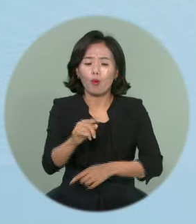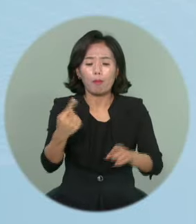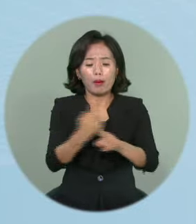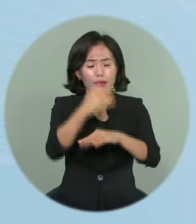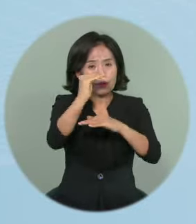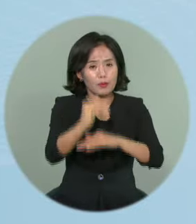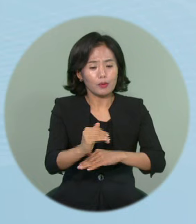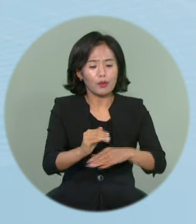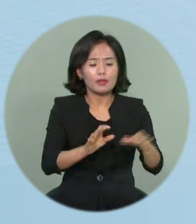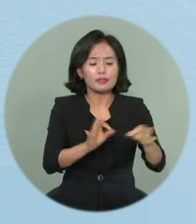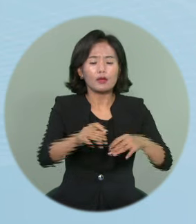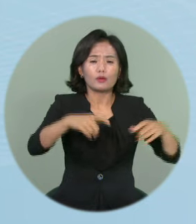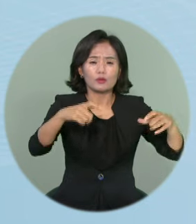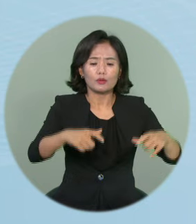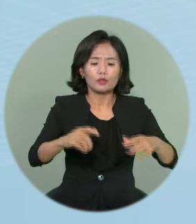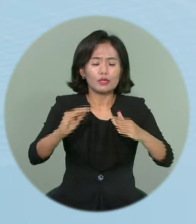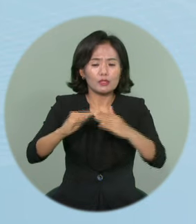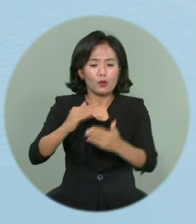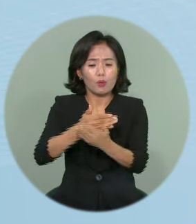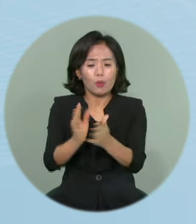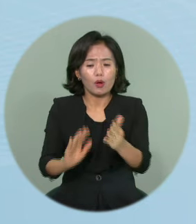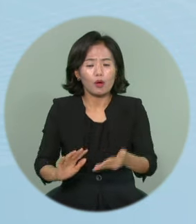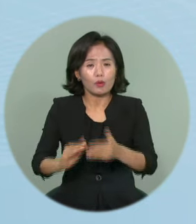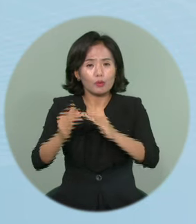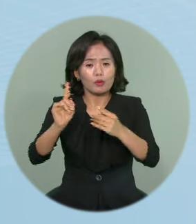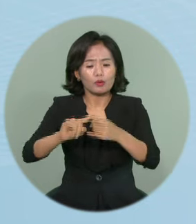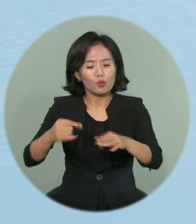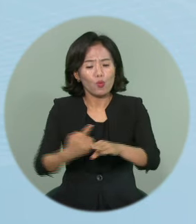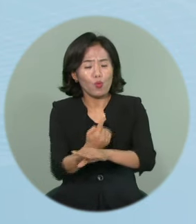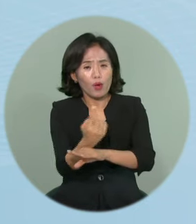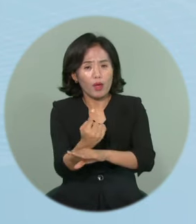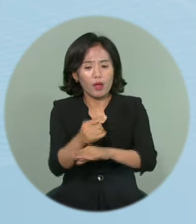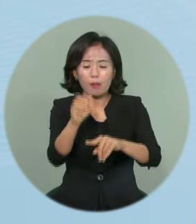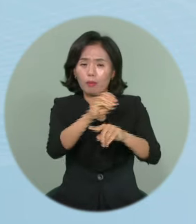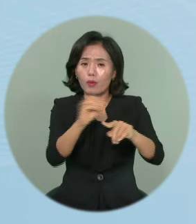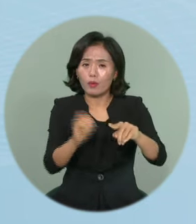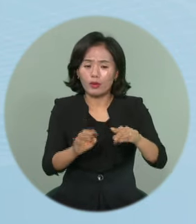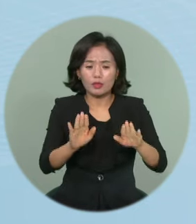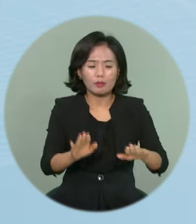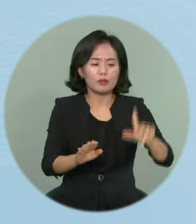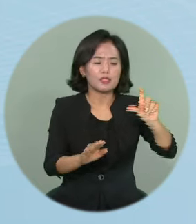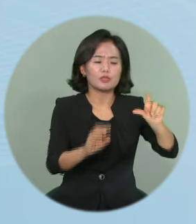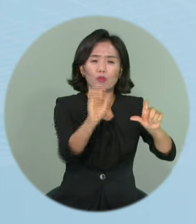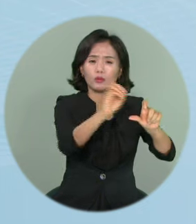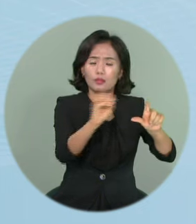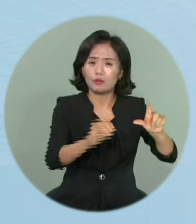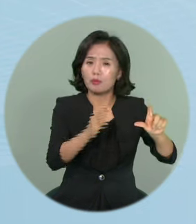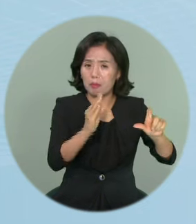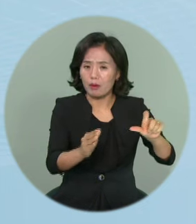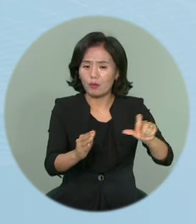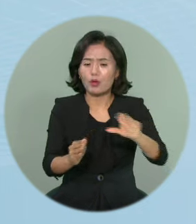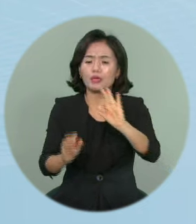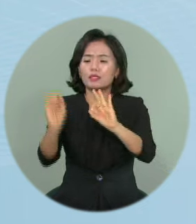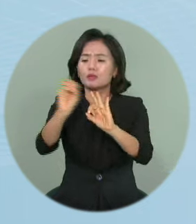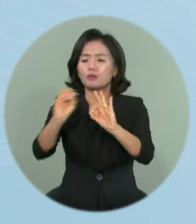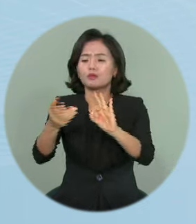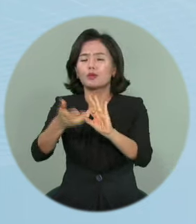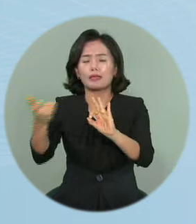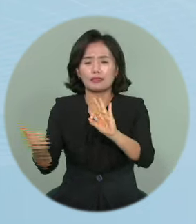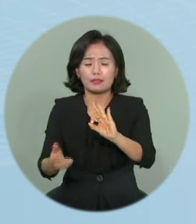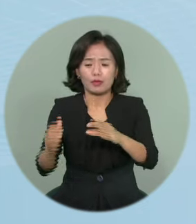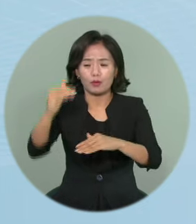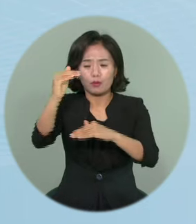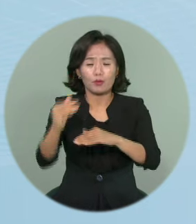안에는 상업지역 주거복합 건축물의 주거외 시설 비율을 기존 15% 10% 낮춘다는